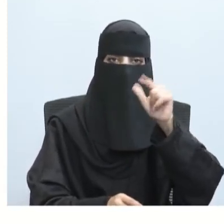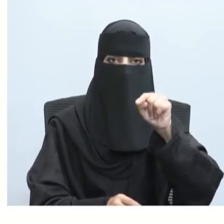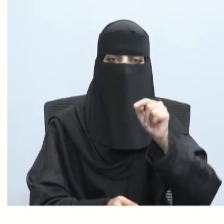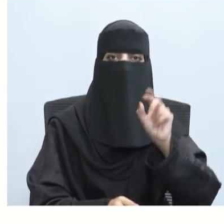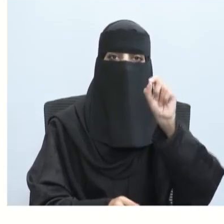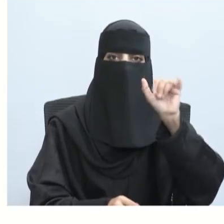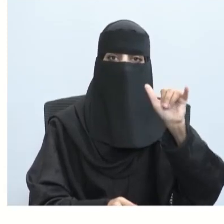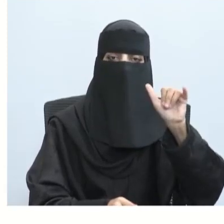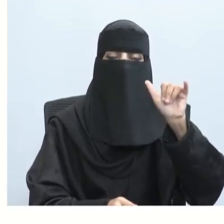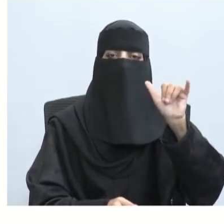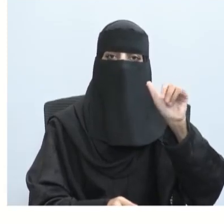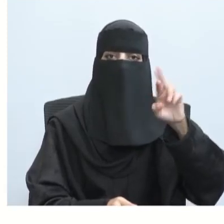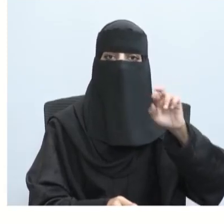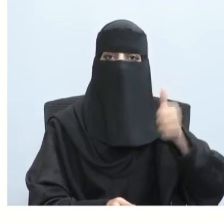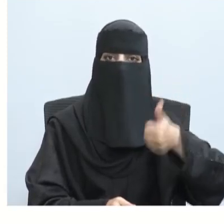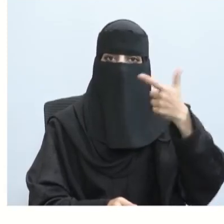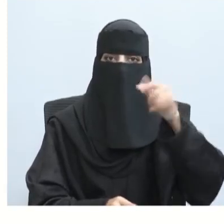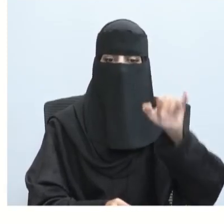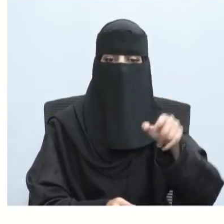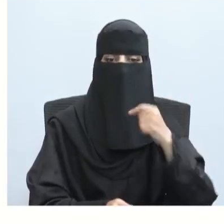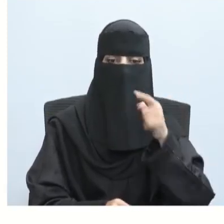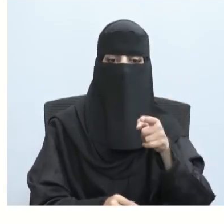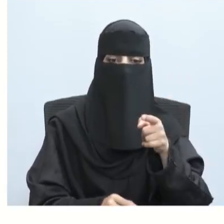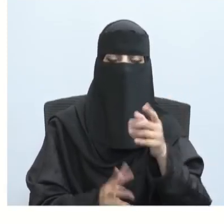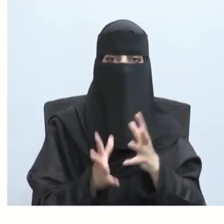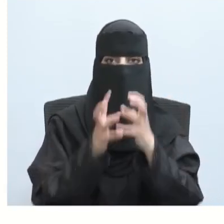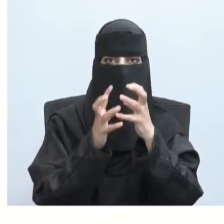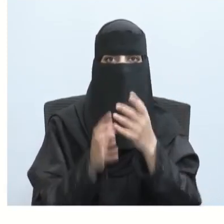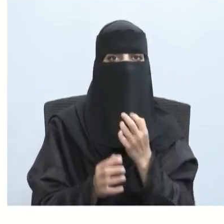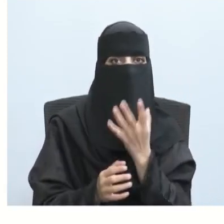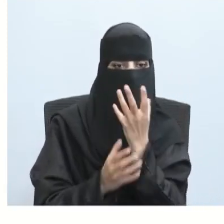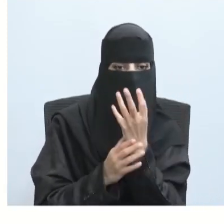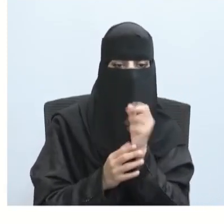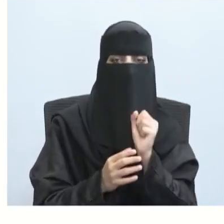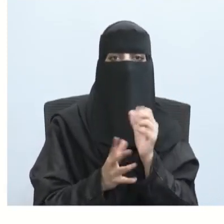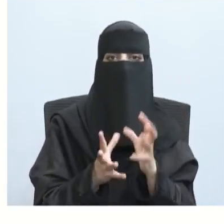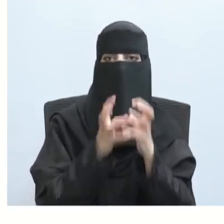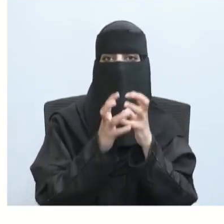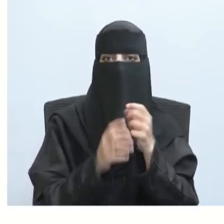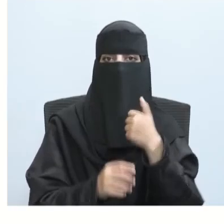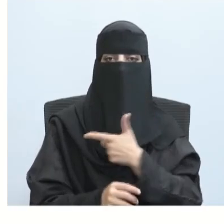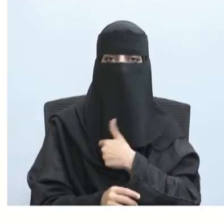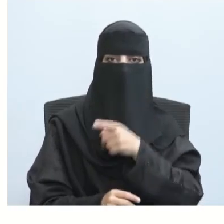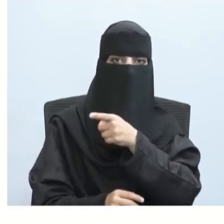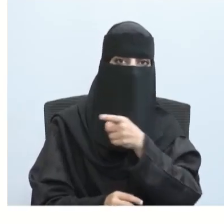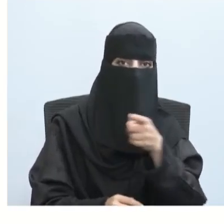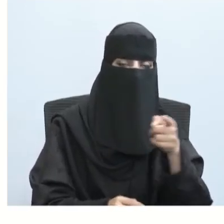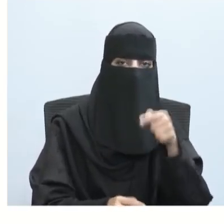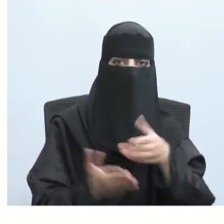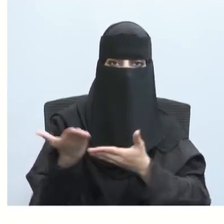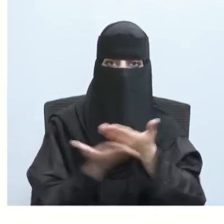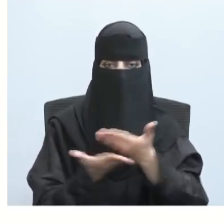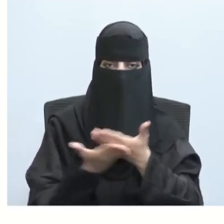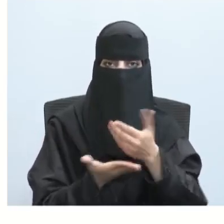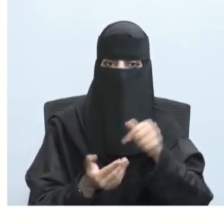حاله الماده كتسخين الماء وتجمد الماء وتكثف الماء وهذا ما سوف نتحدث